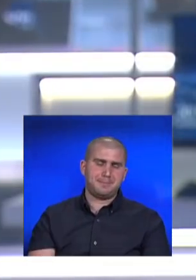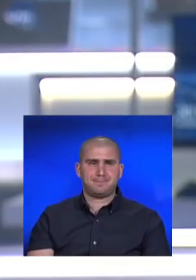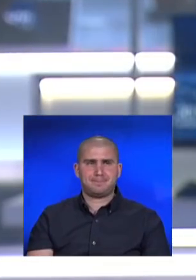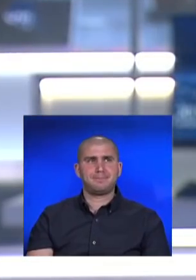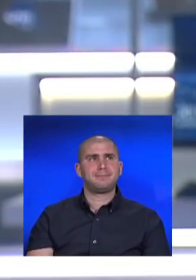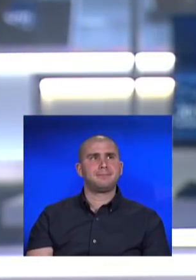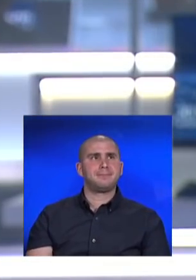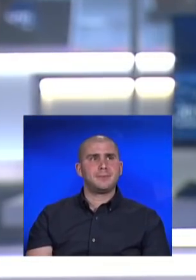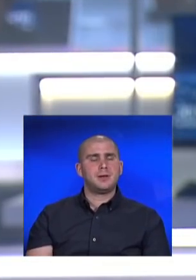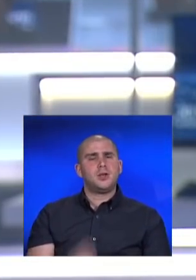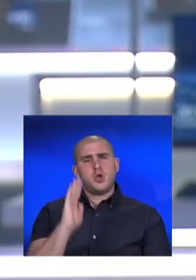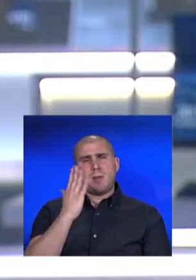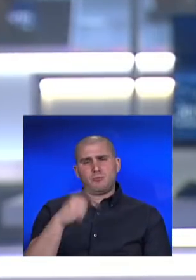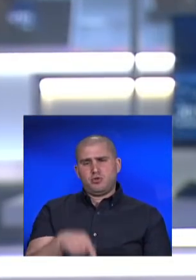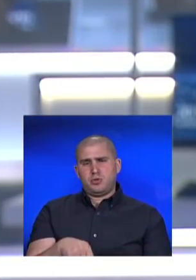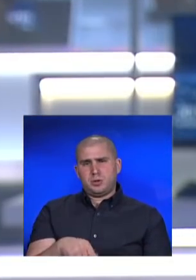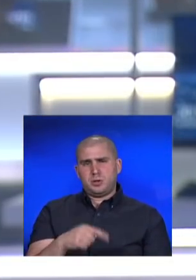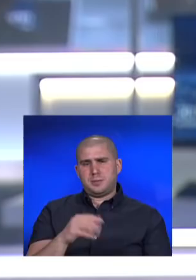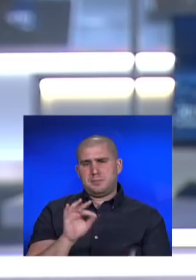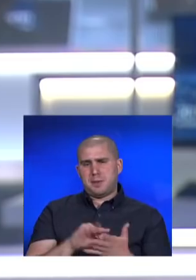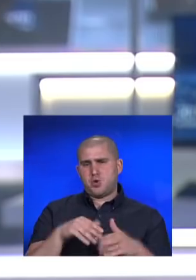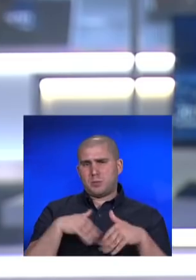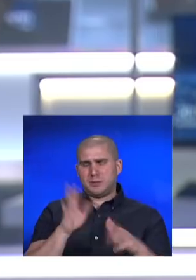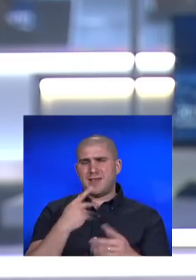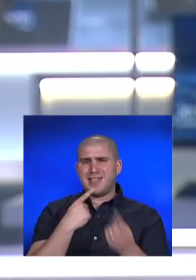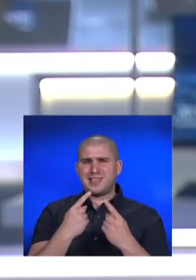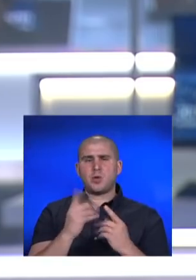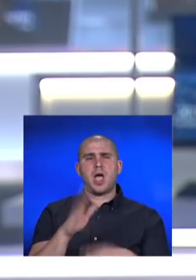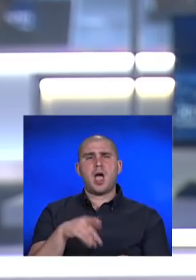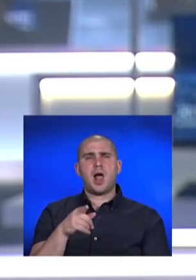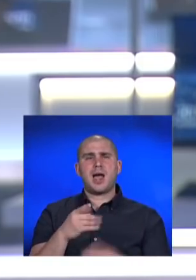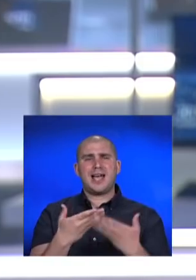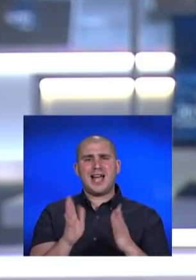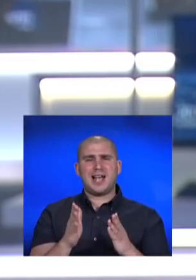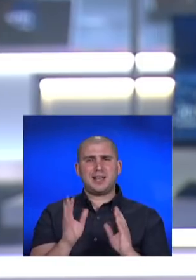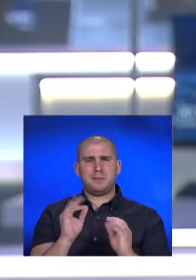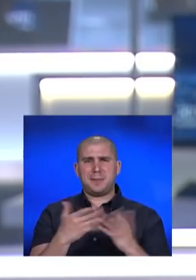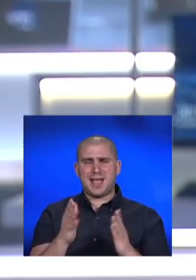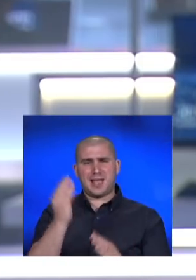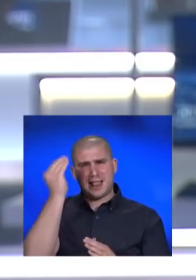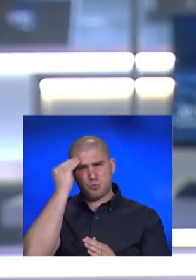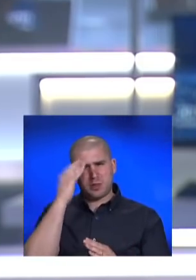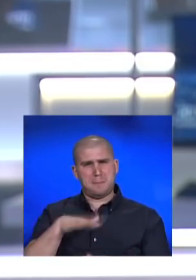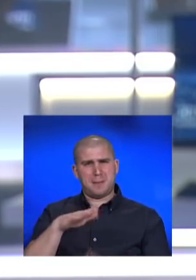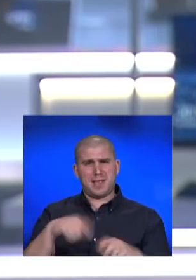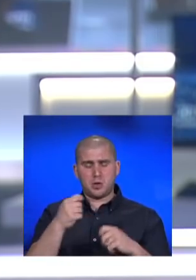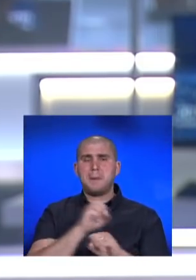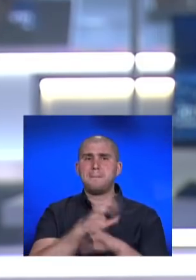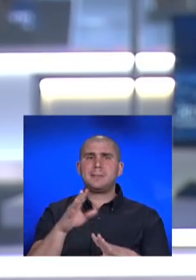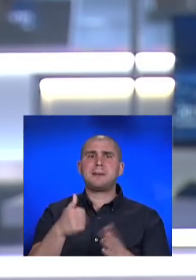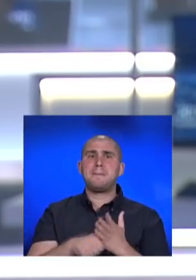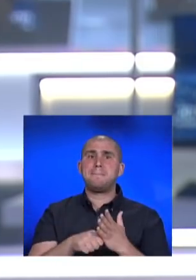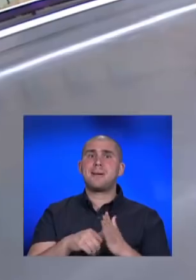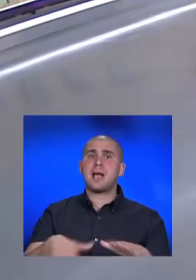ביום חמישי, בין יום העצמאות לדיון המכריע על חידוש הלימודים במערכת החינוך, מפרסם בנק הפועלים הודעה דרמטית.